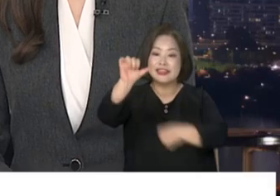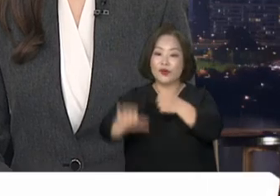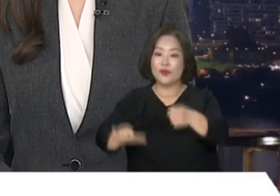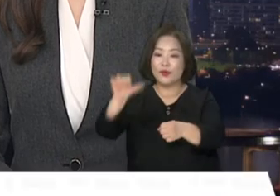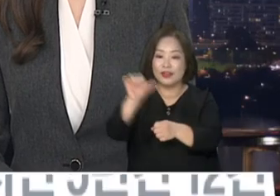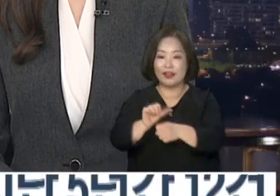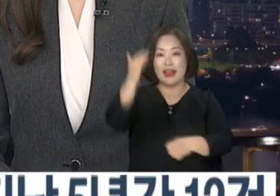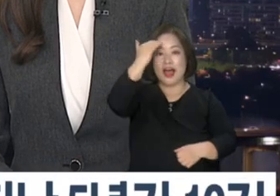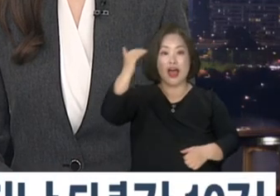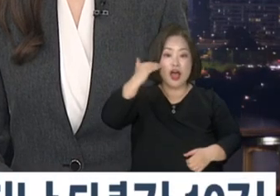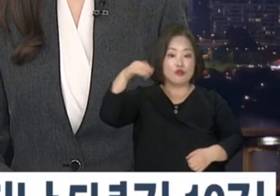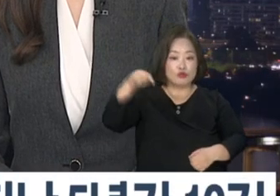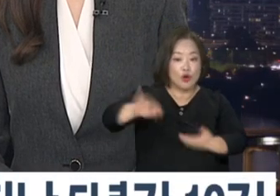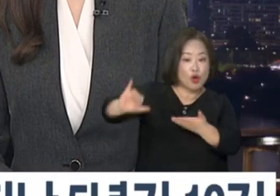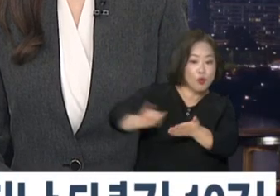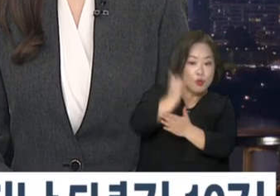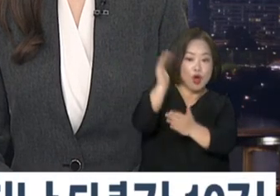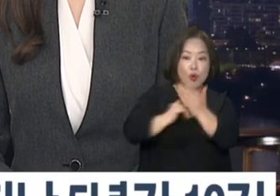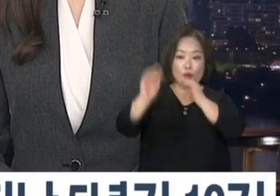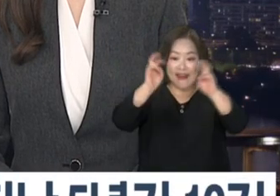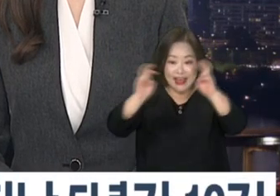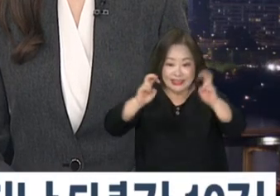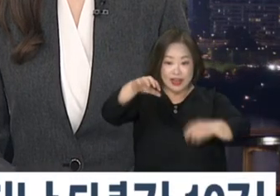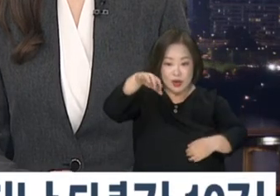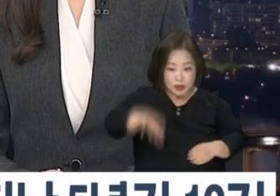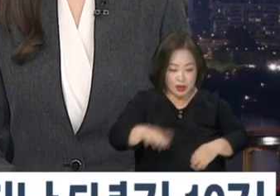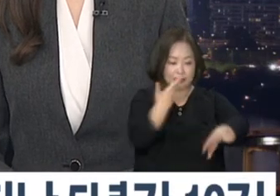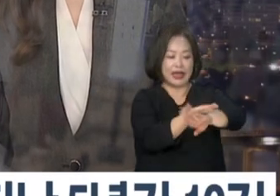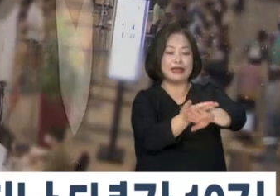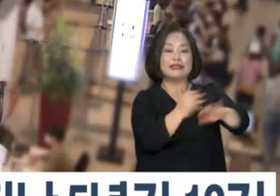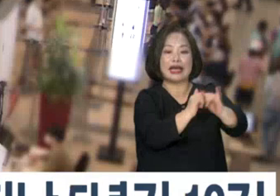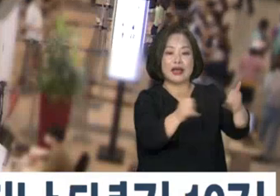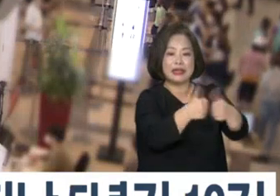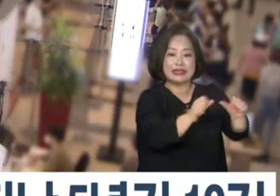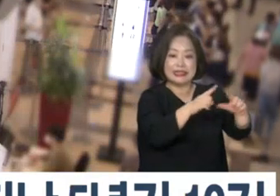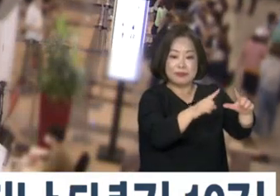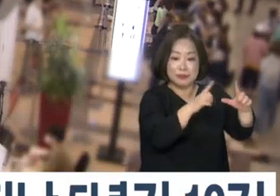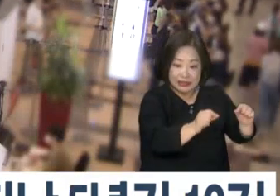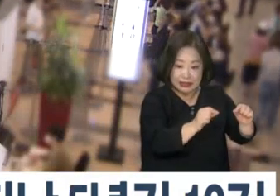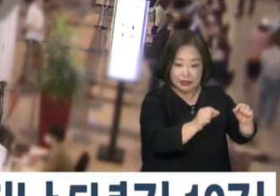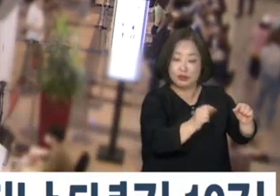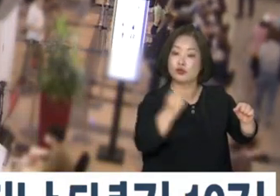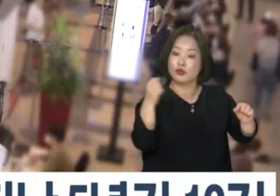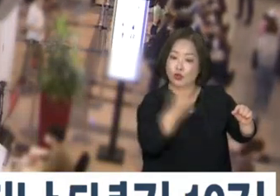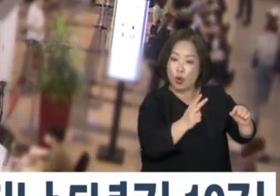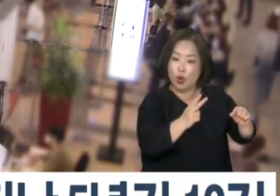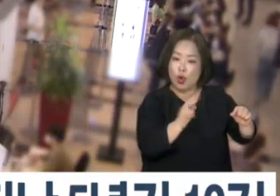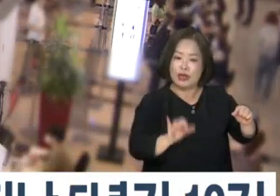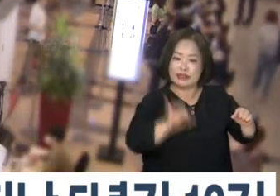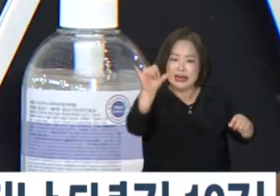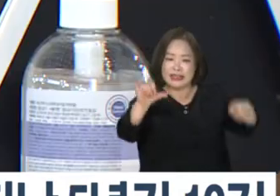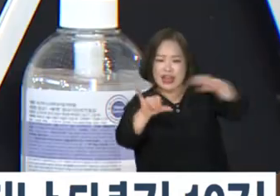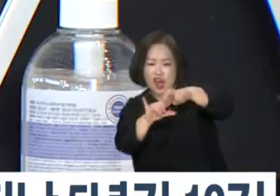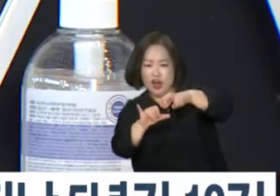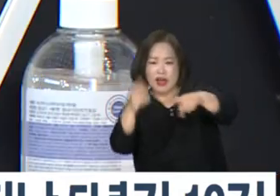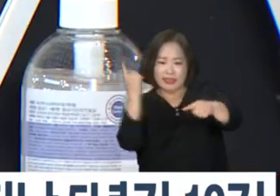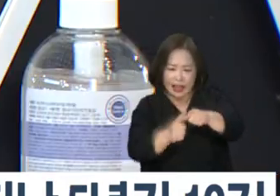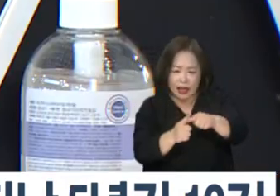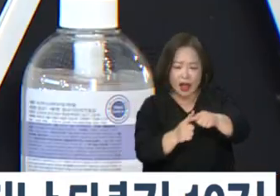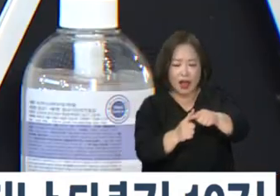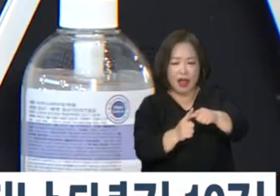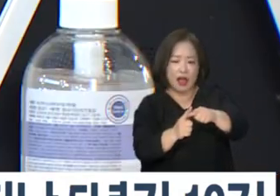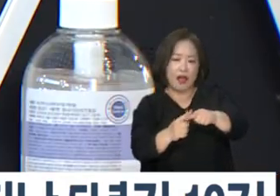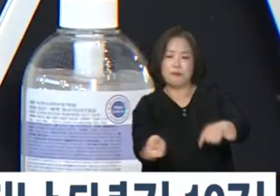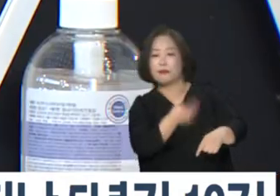최근 5년간 한국 공항공사 관할 공항에서 타인의 신분증이나 탑승권을 이용했거나 하려다가 적발된 사례가 12건에